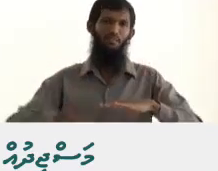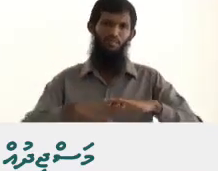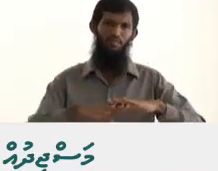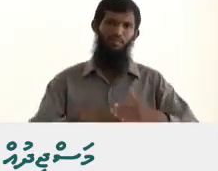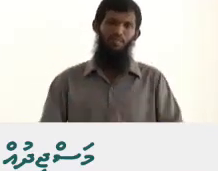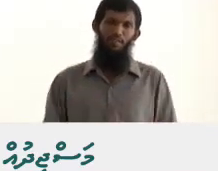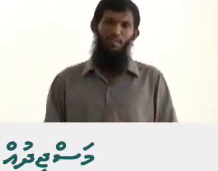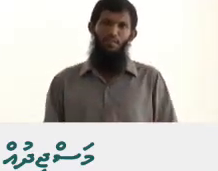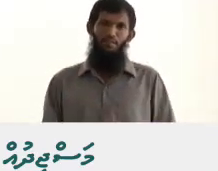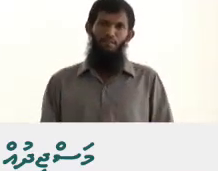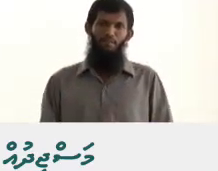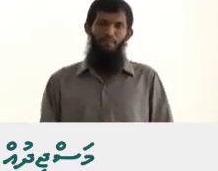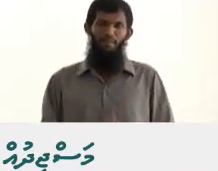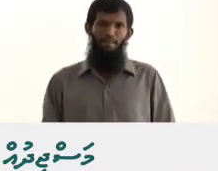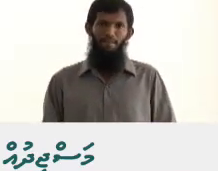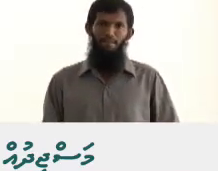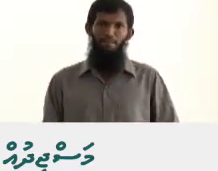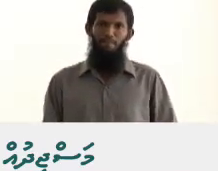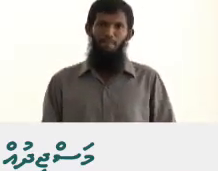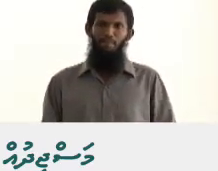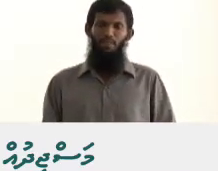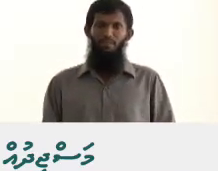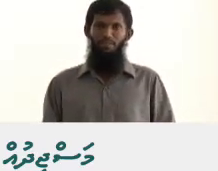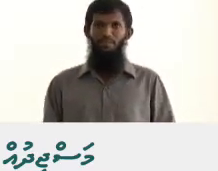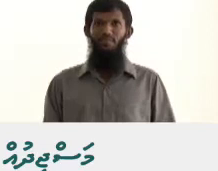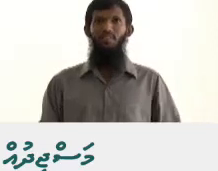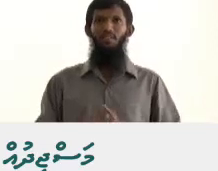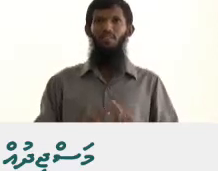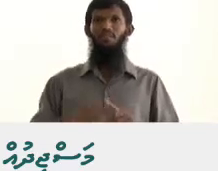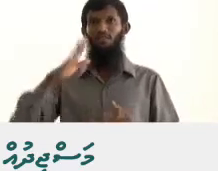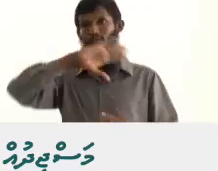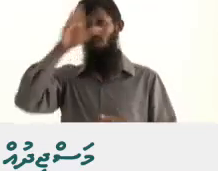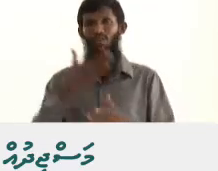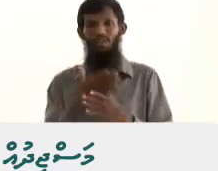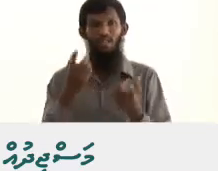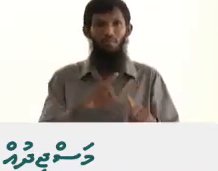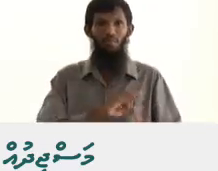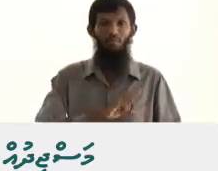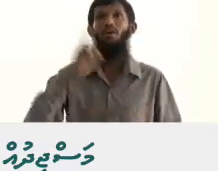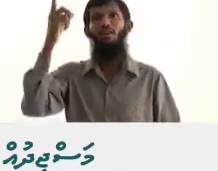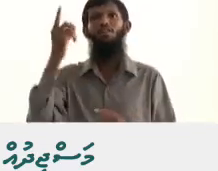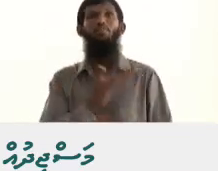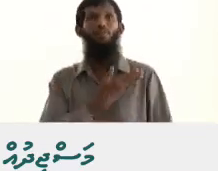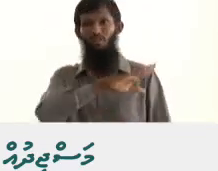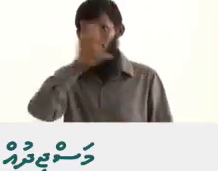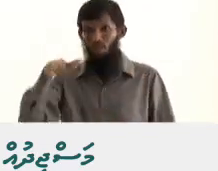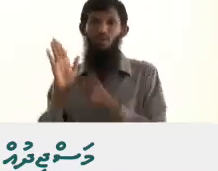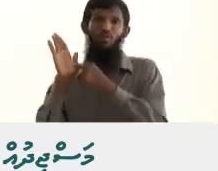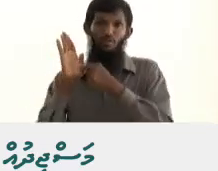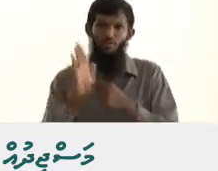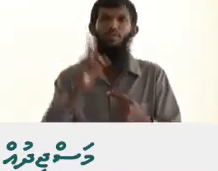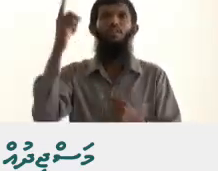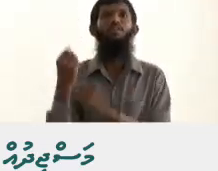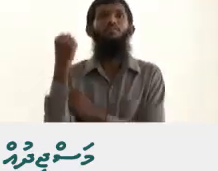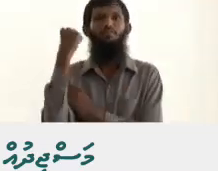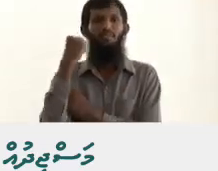artakun imtihan kurabbani ekalaange mativeri kama kuladum vantakan dekkeuma ekalaange artakunge iman kamuge